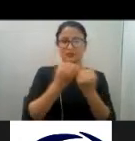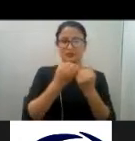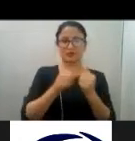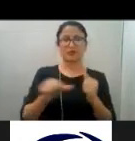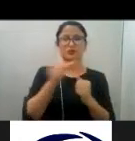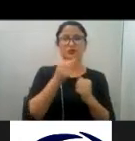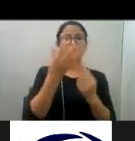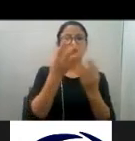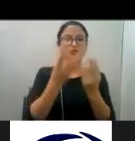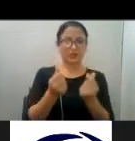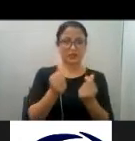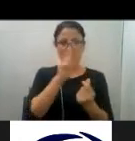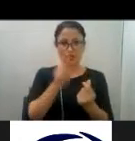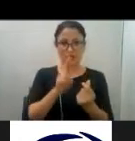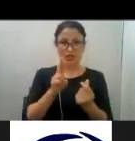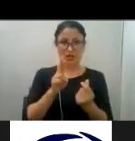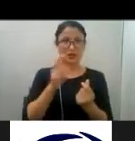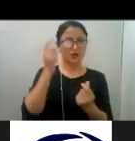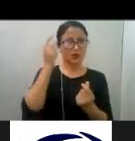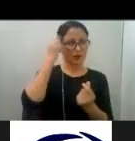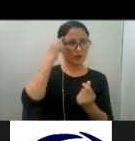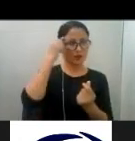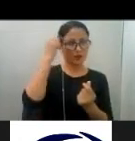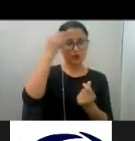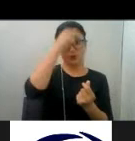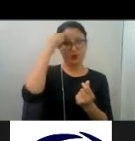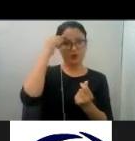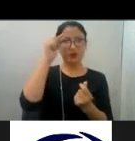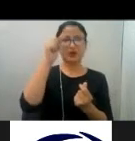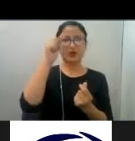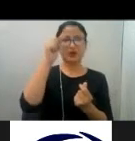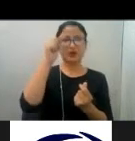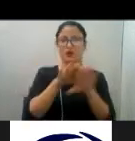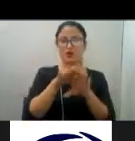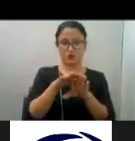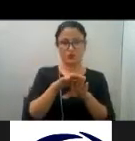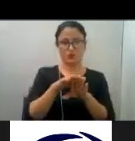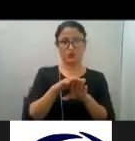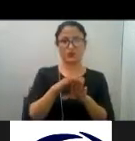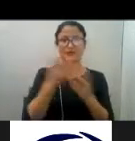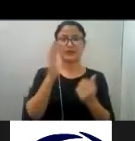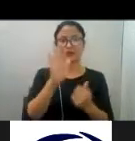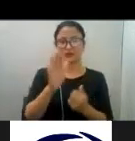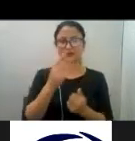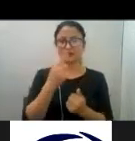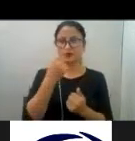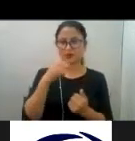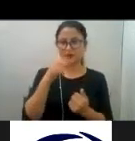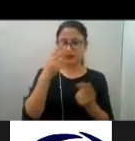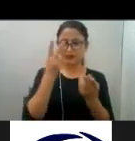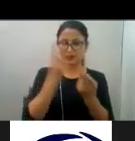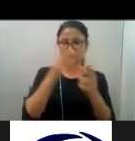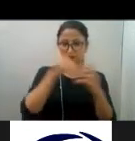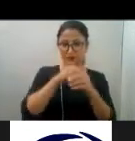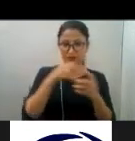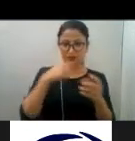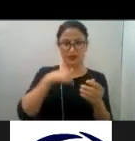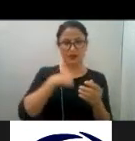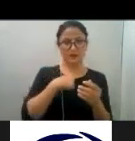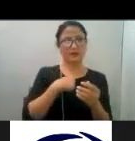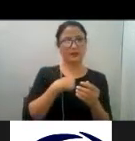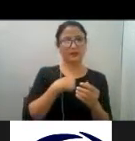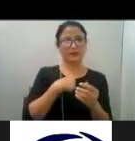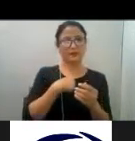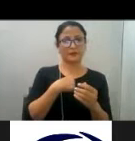र मनोवैज्ञानिक तत्त्वहरू चाहिँ के छ त भनेर त्यसमा चाहिँ हामीले त्यसलाई चाहिँ